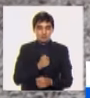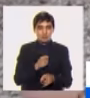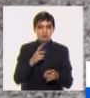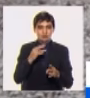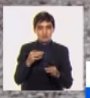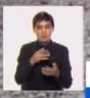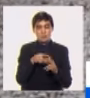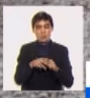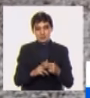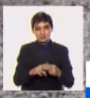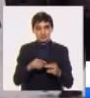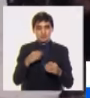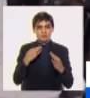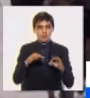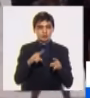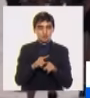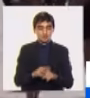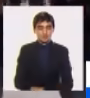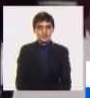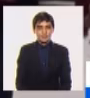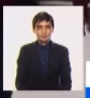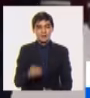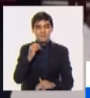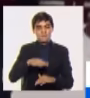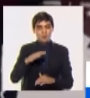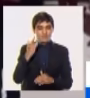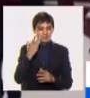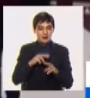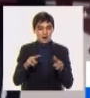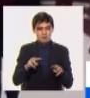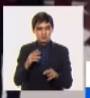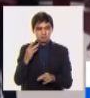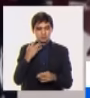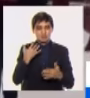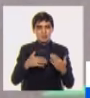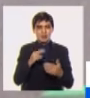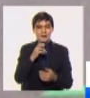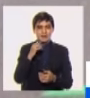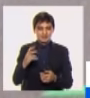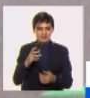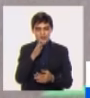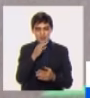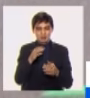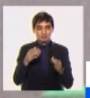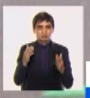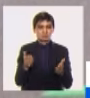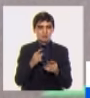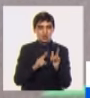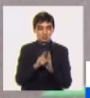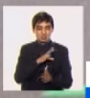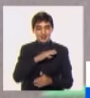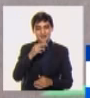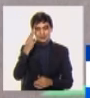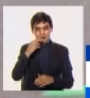свобода если можно так сказать европа по-прежнему в лидерах по ослаблению карантинных мер в италии сегодняшнего дня